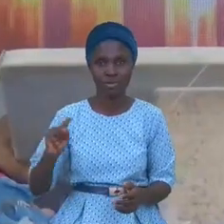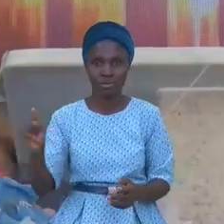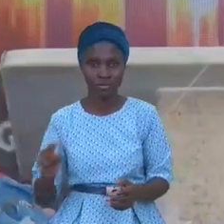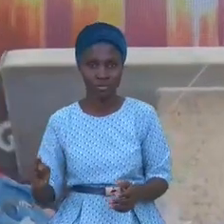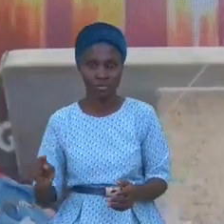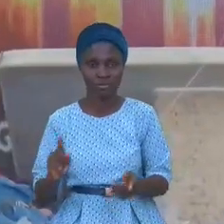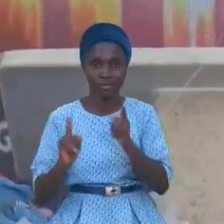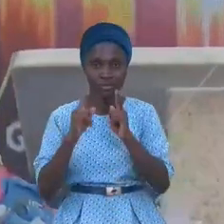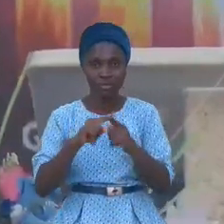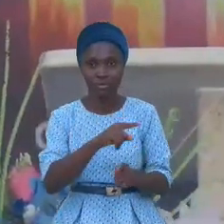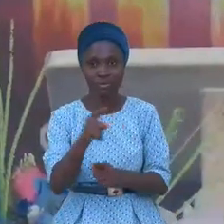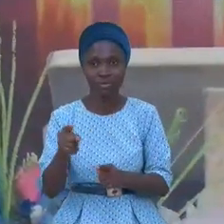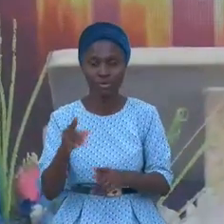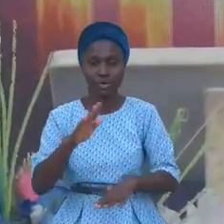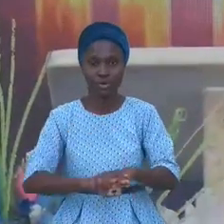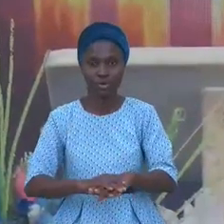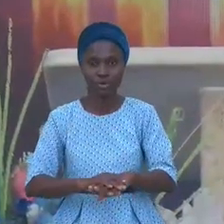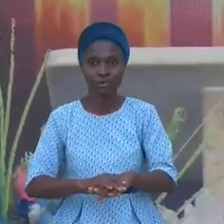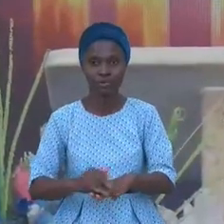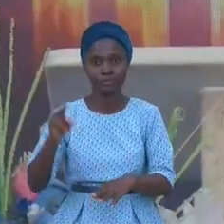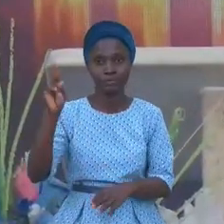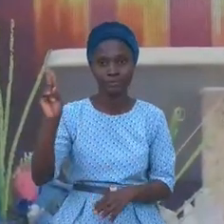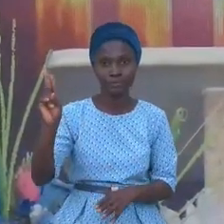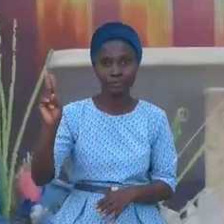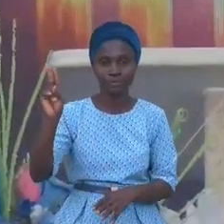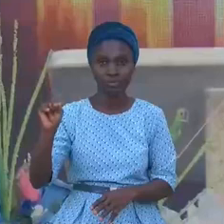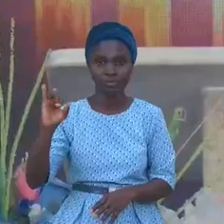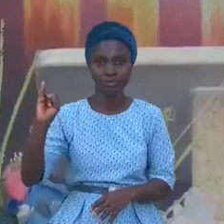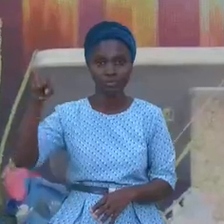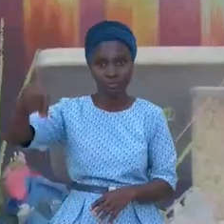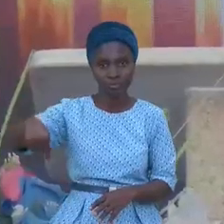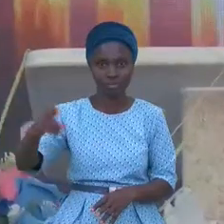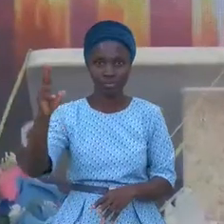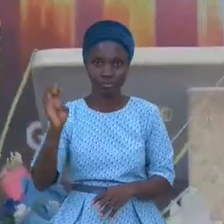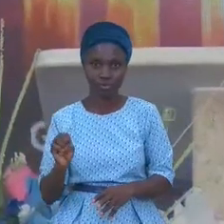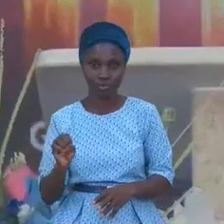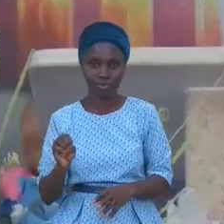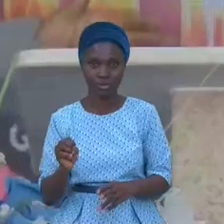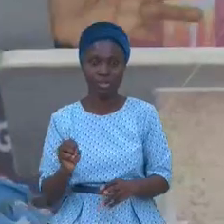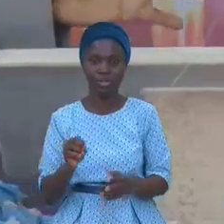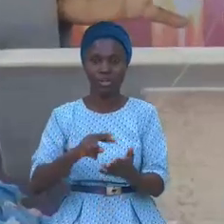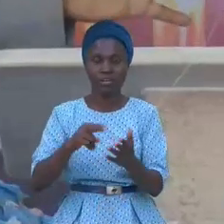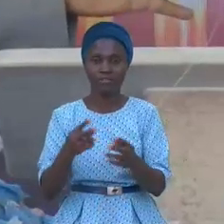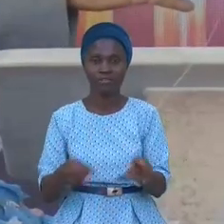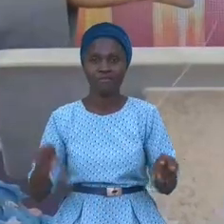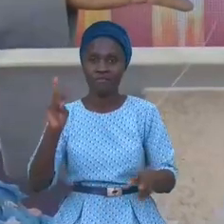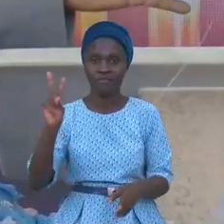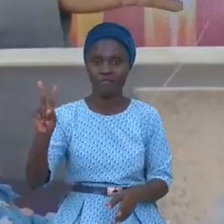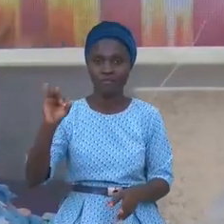Je vous parle du message intitulé les vertus et les œuvres